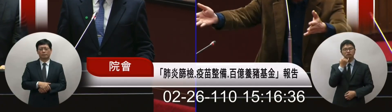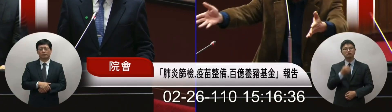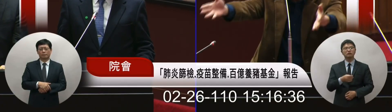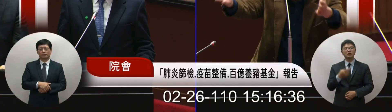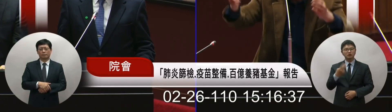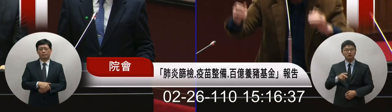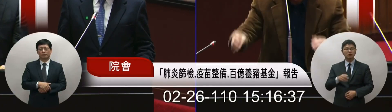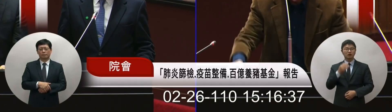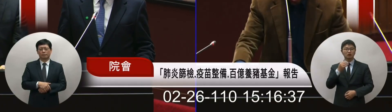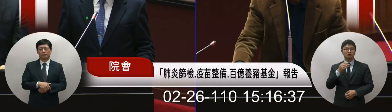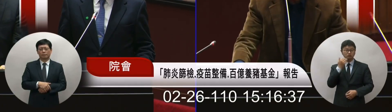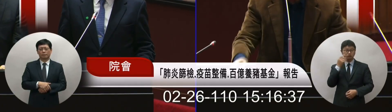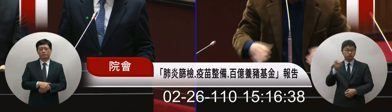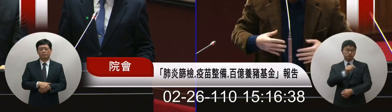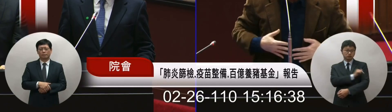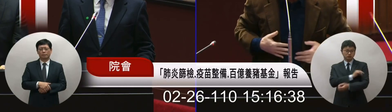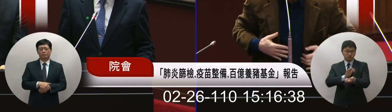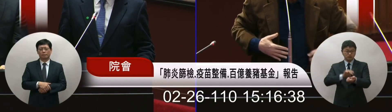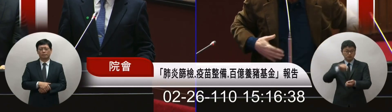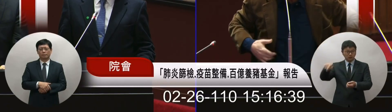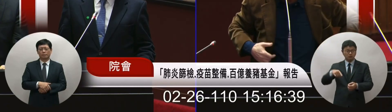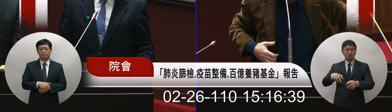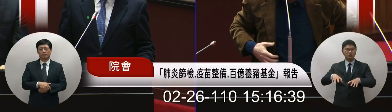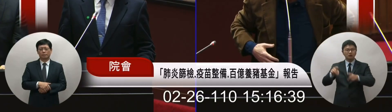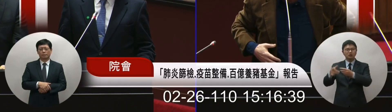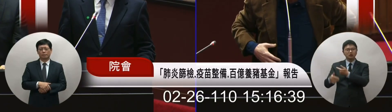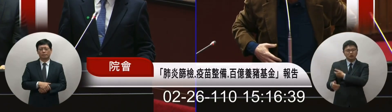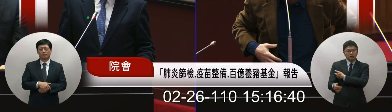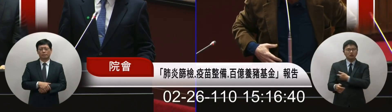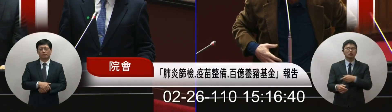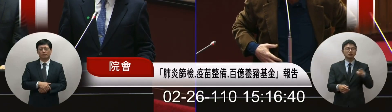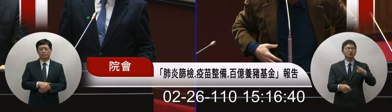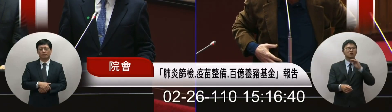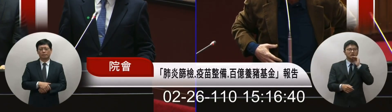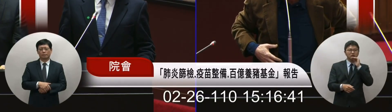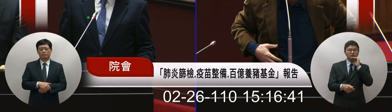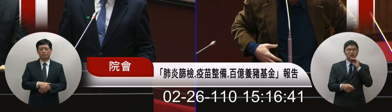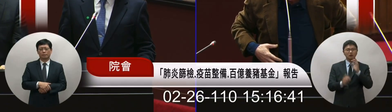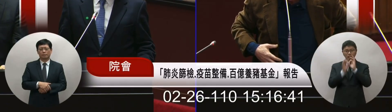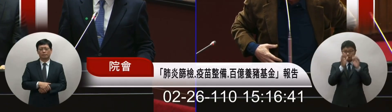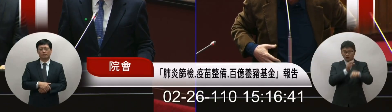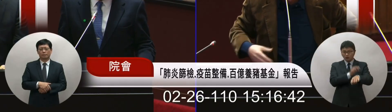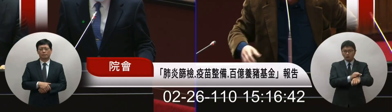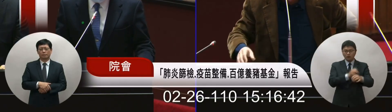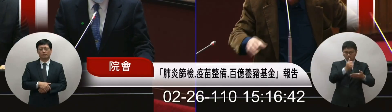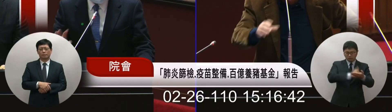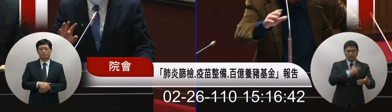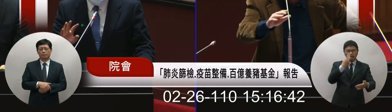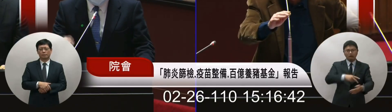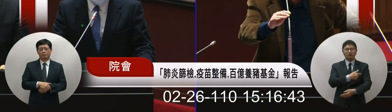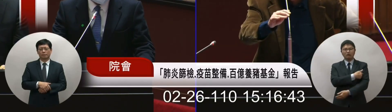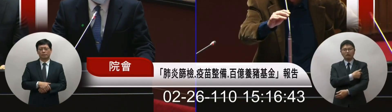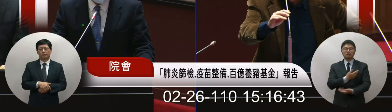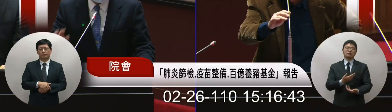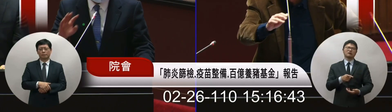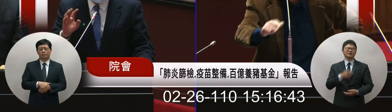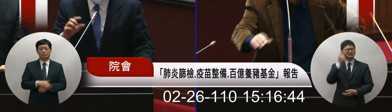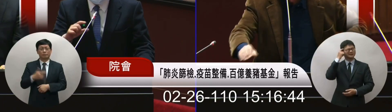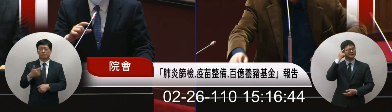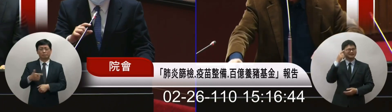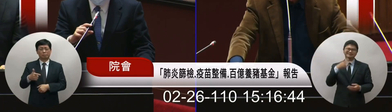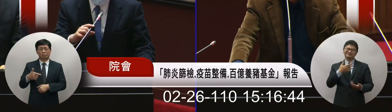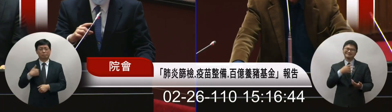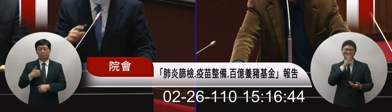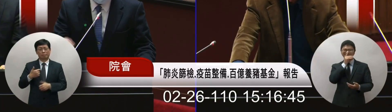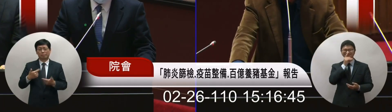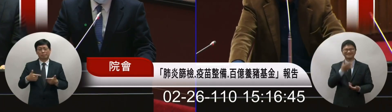员你们应该先打但是我呢就保留一下，等辉瑞的进来再打。没我这样啦， 我不是这